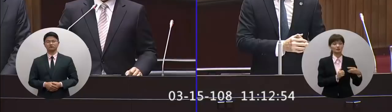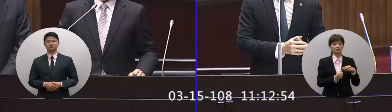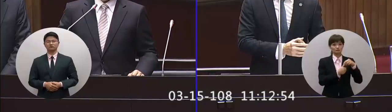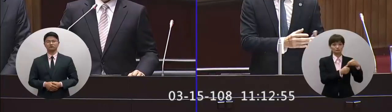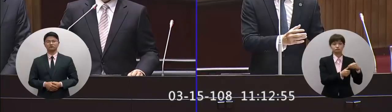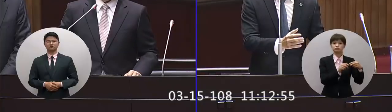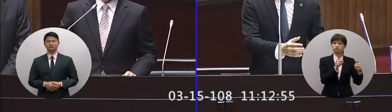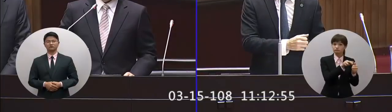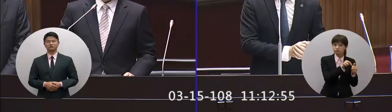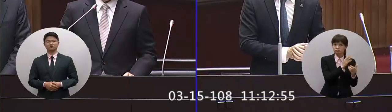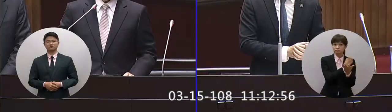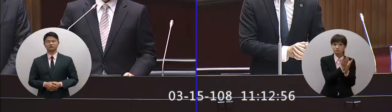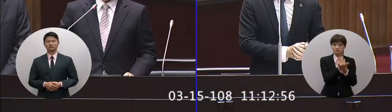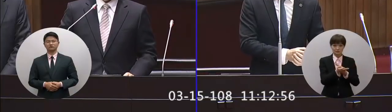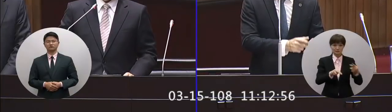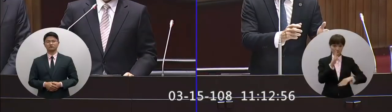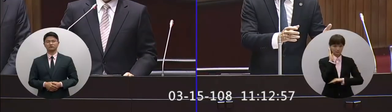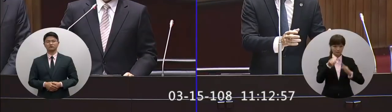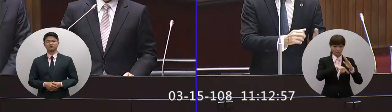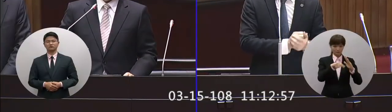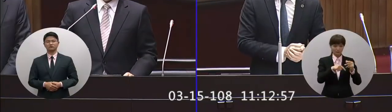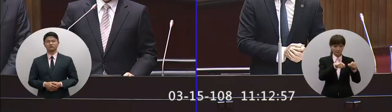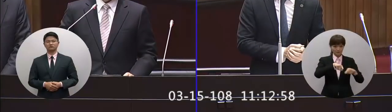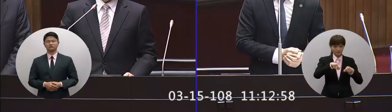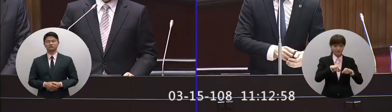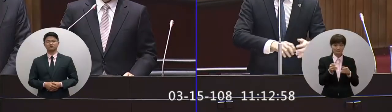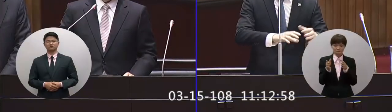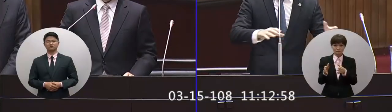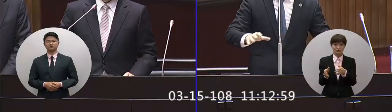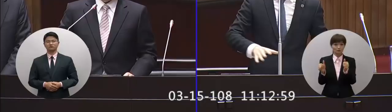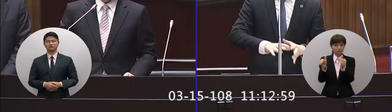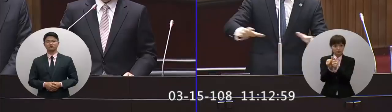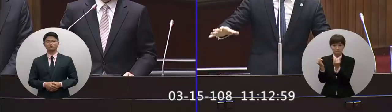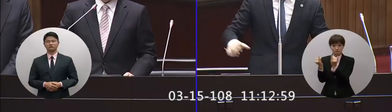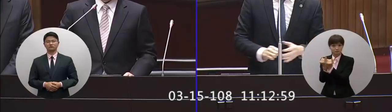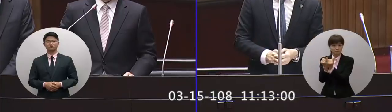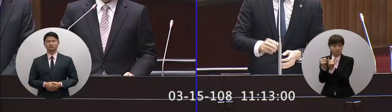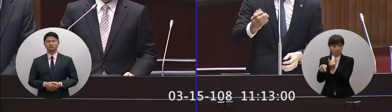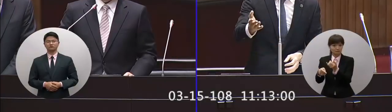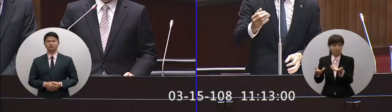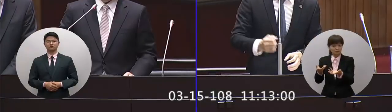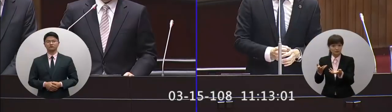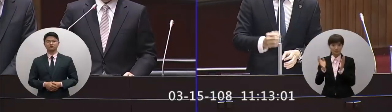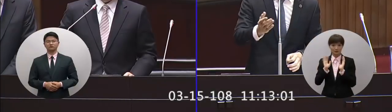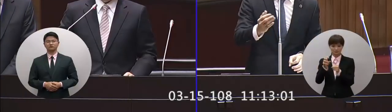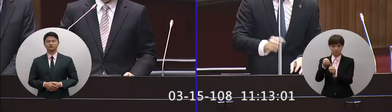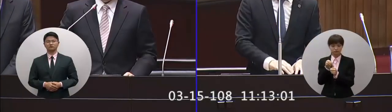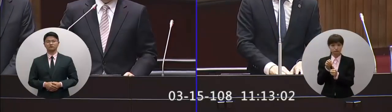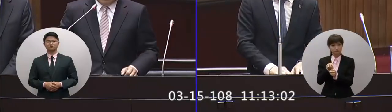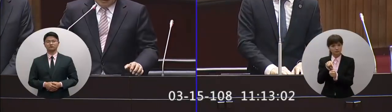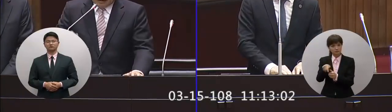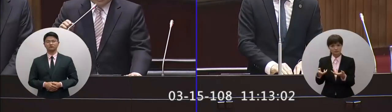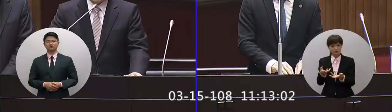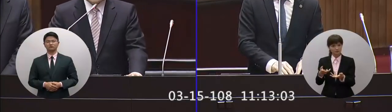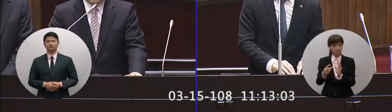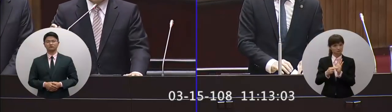伫咧即马咱的行政院的版本内底，敢那同性的婚姻，敢那双方都无同款的这个保障，是安怎会安尼？敢会当小